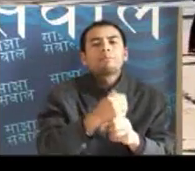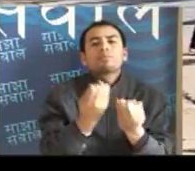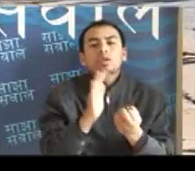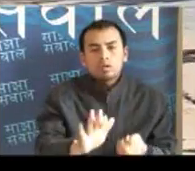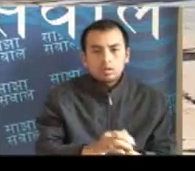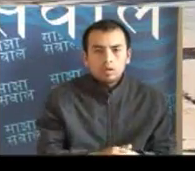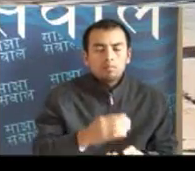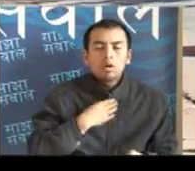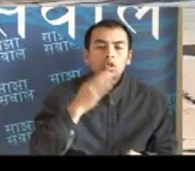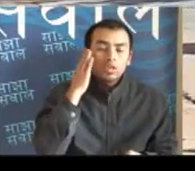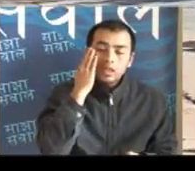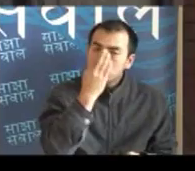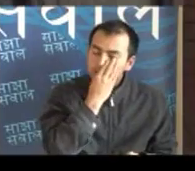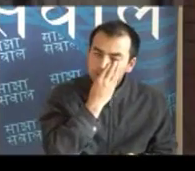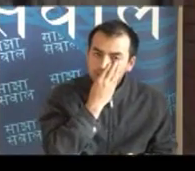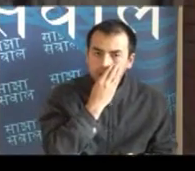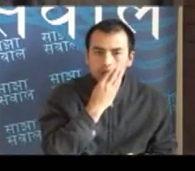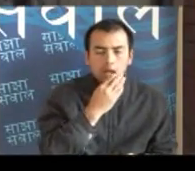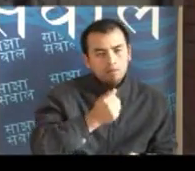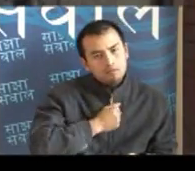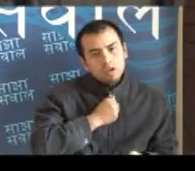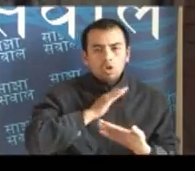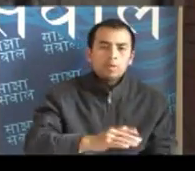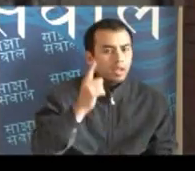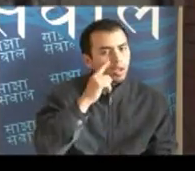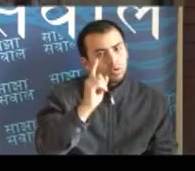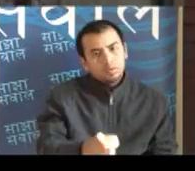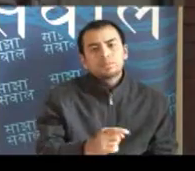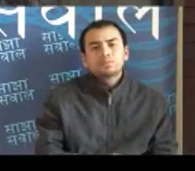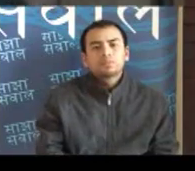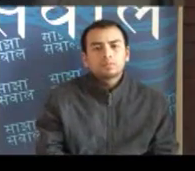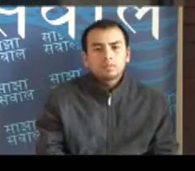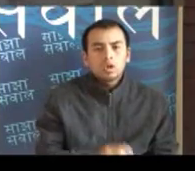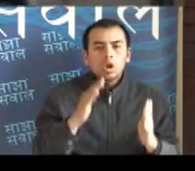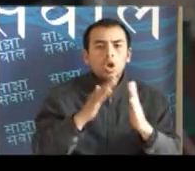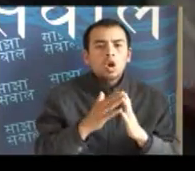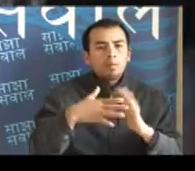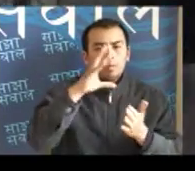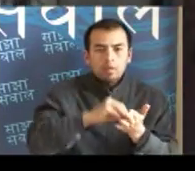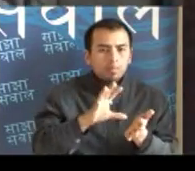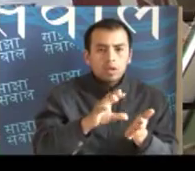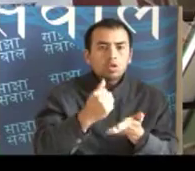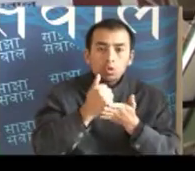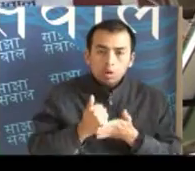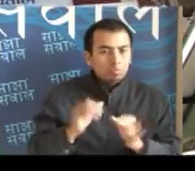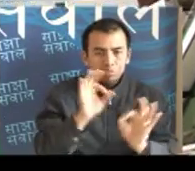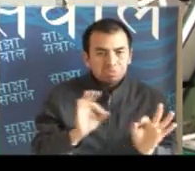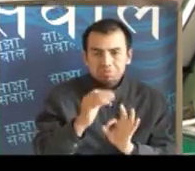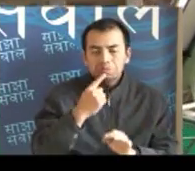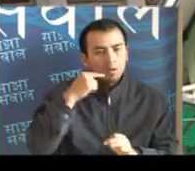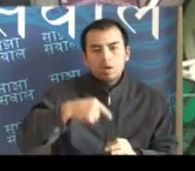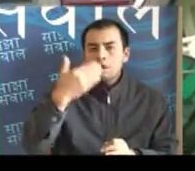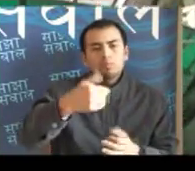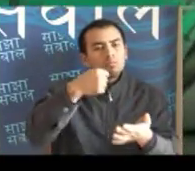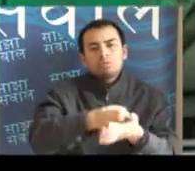म दृष्टिबिन चाहिँ म आफूले आफूलाई चाहिँ जन्मेदेखि भन्न रुचाउँछु। घर परिवारबाट मलाई सहयोग नभएको भए सायद म